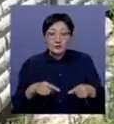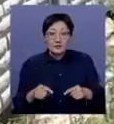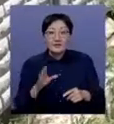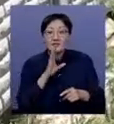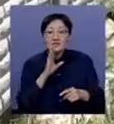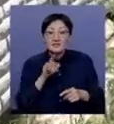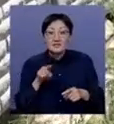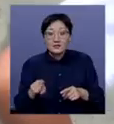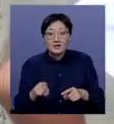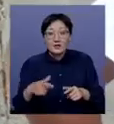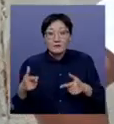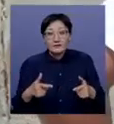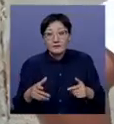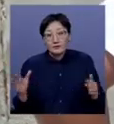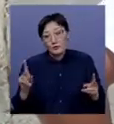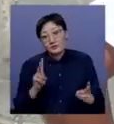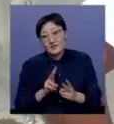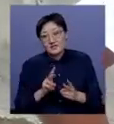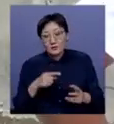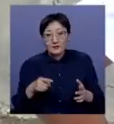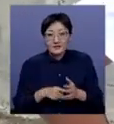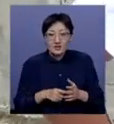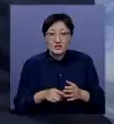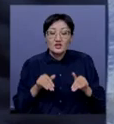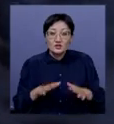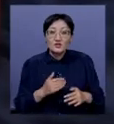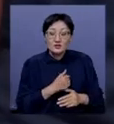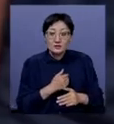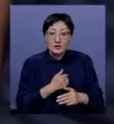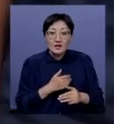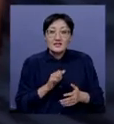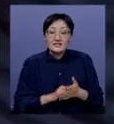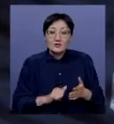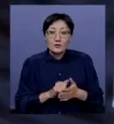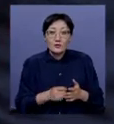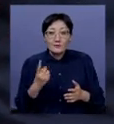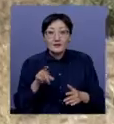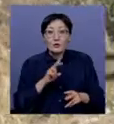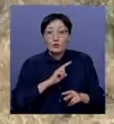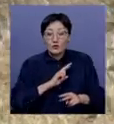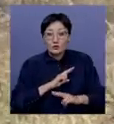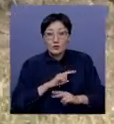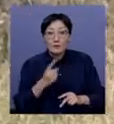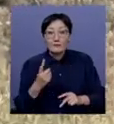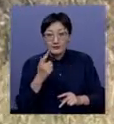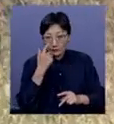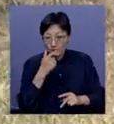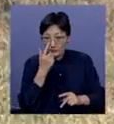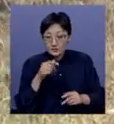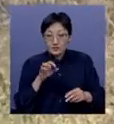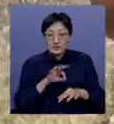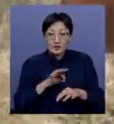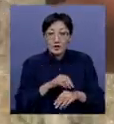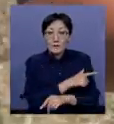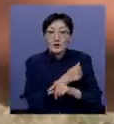тисіп, ерегесіп, кейін жолығып, мәселені жұдырықпен шешпек болған. Салдарынан бірі өліп, бірінің мұрын сүйегі сынып